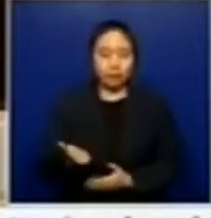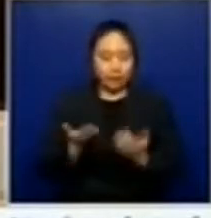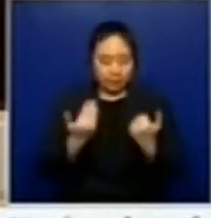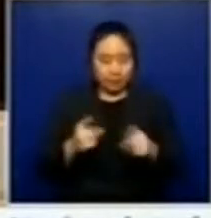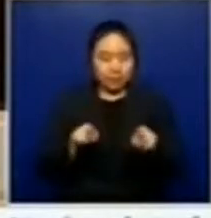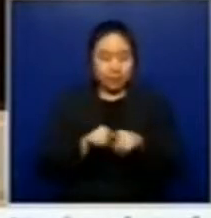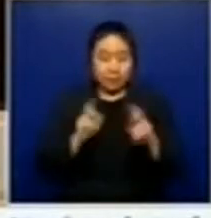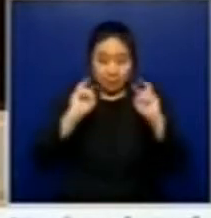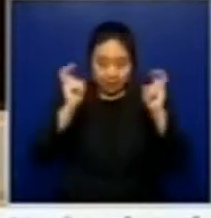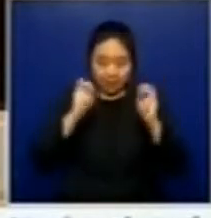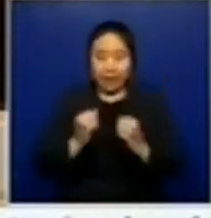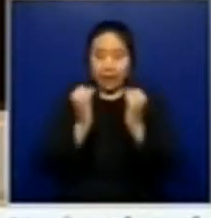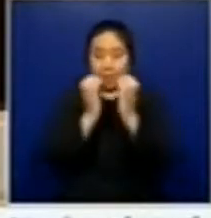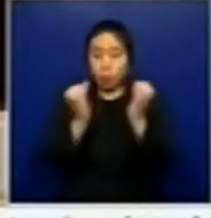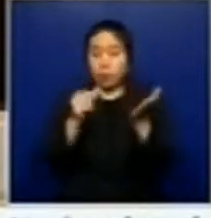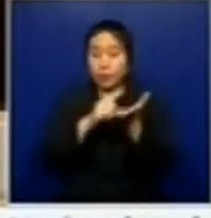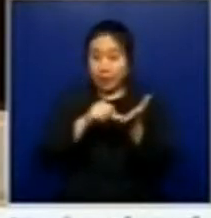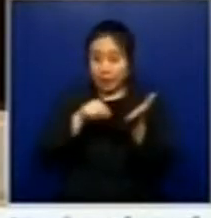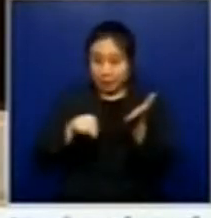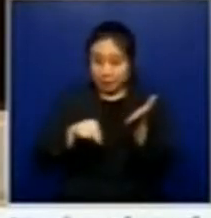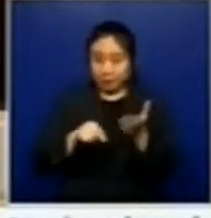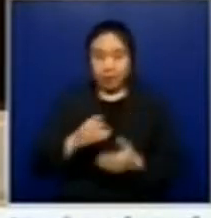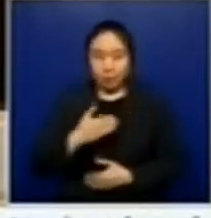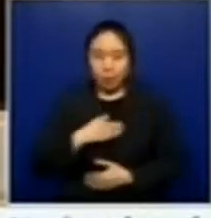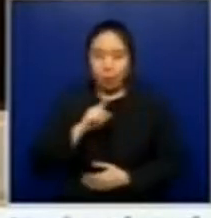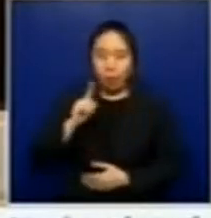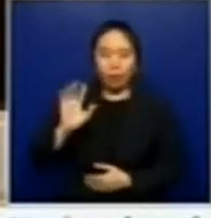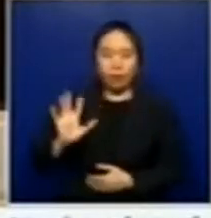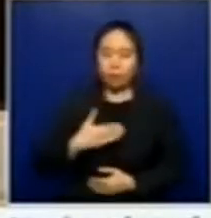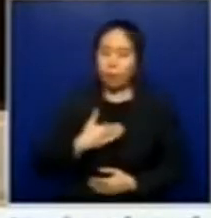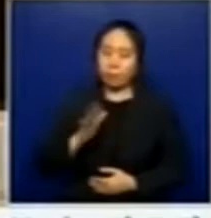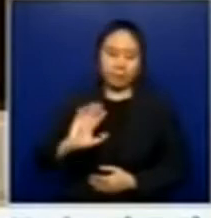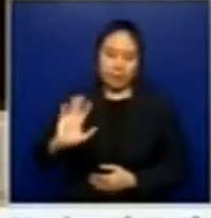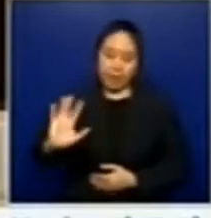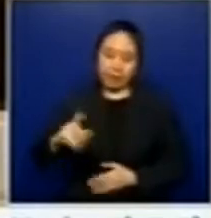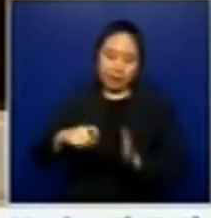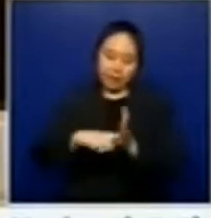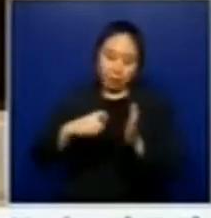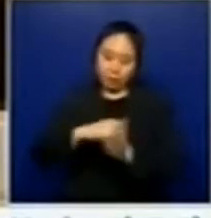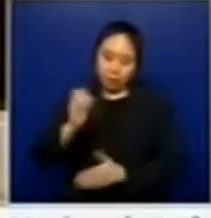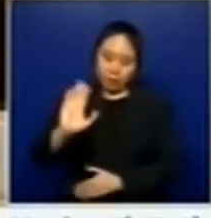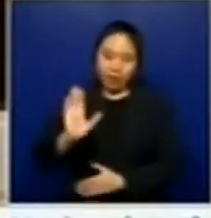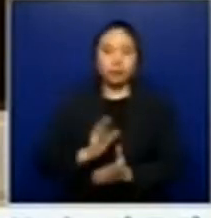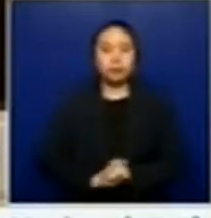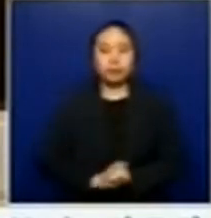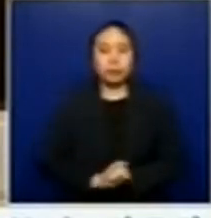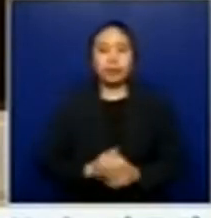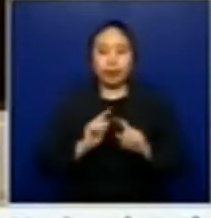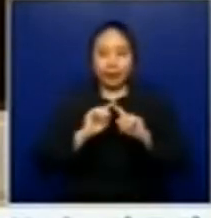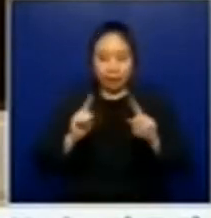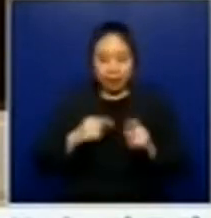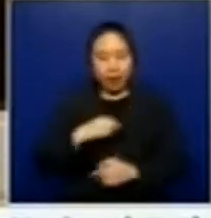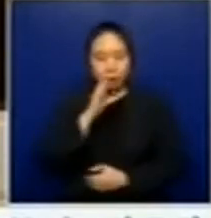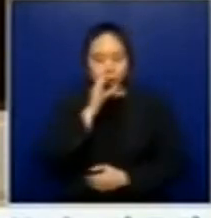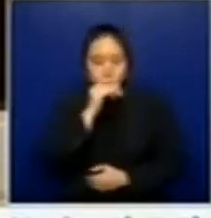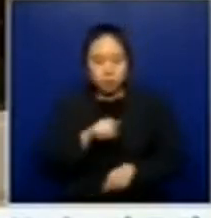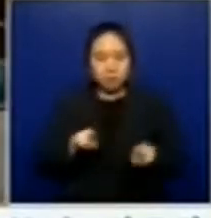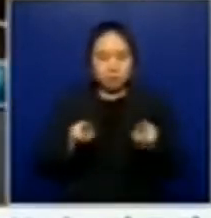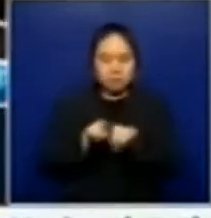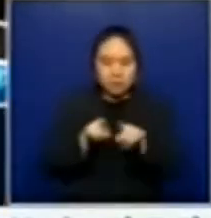ด็นในการแก้รัฐธรรมนูญนะครับท่านประธานจริงๆแล้วผมไม่ได้เสียดส ีผมไม่อนุญาตให้ใช้เหตุผลนะแต่ว่าจะไปพูดทำนองไปเสีย